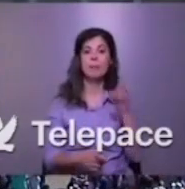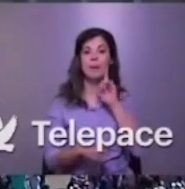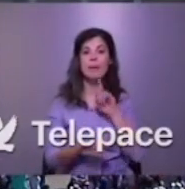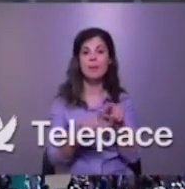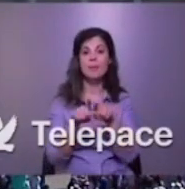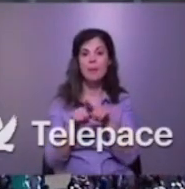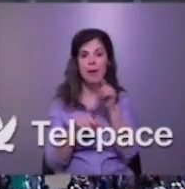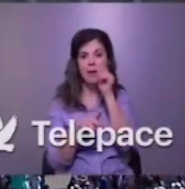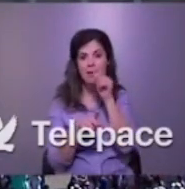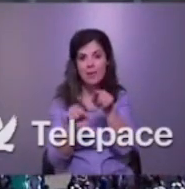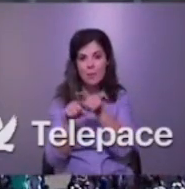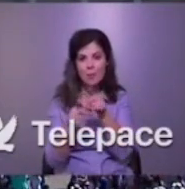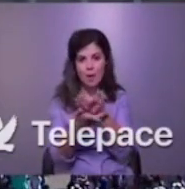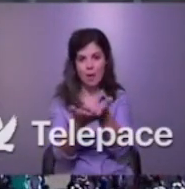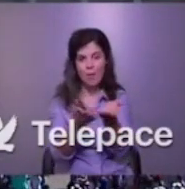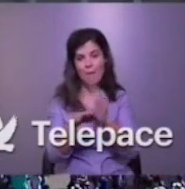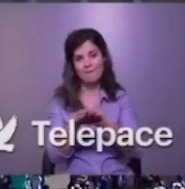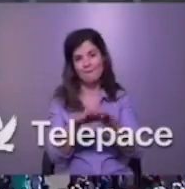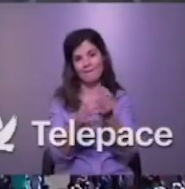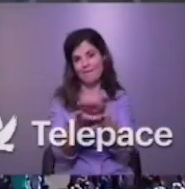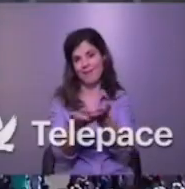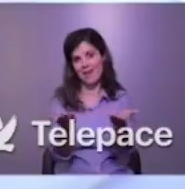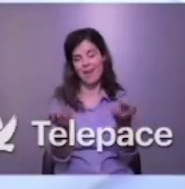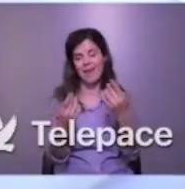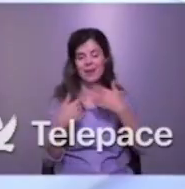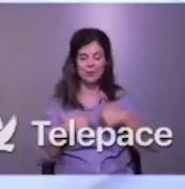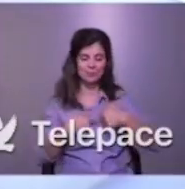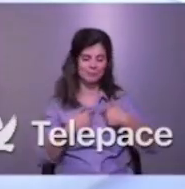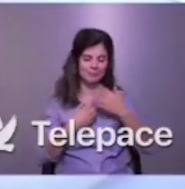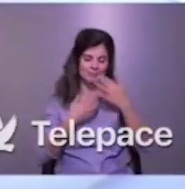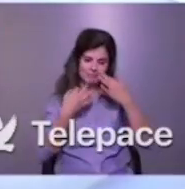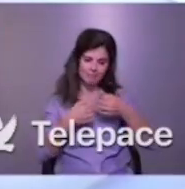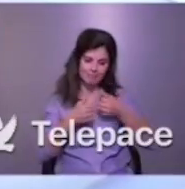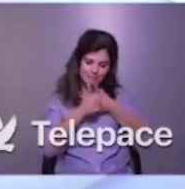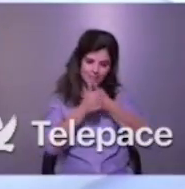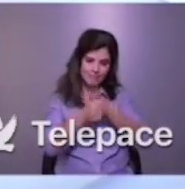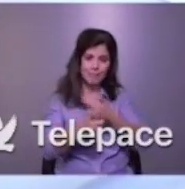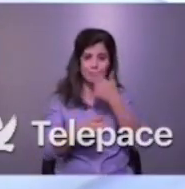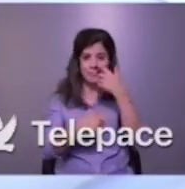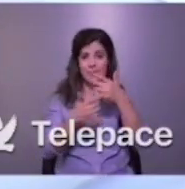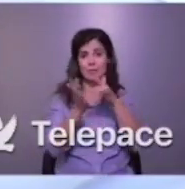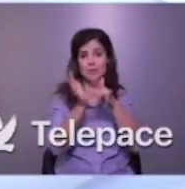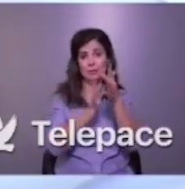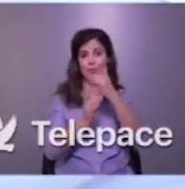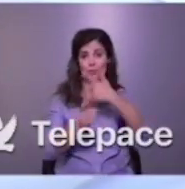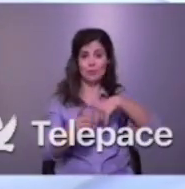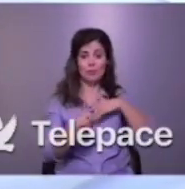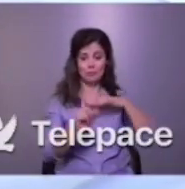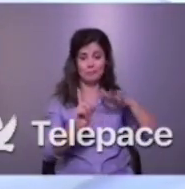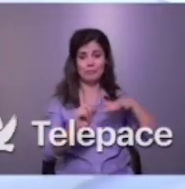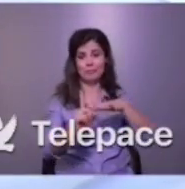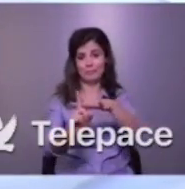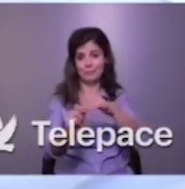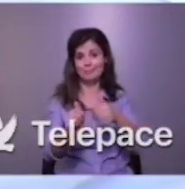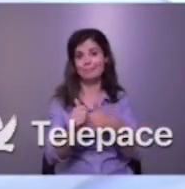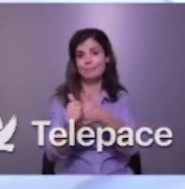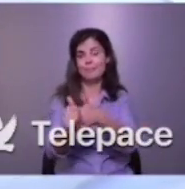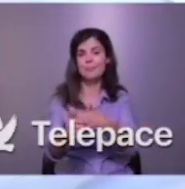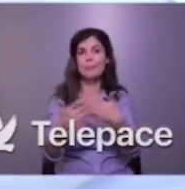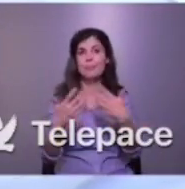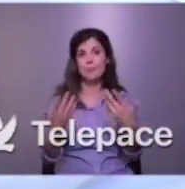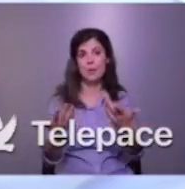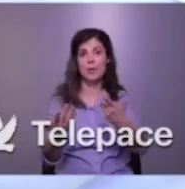Irmãs e irmãos caríssimos, cari fratelli e sorelle, impegnati dal dono di essere discepoli